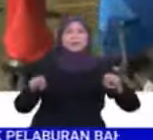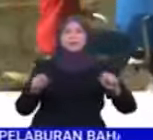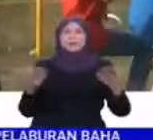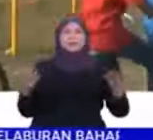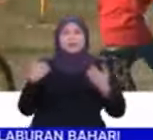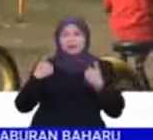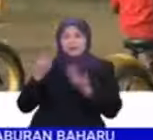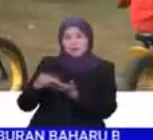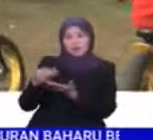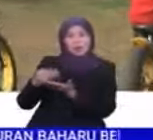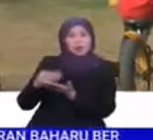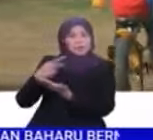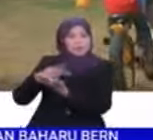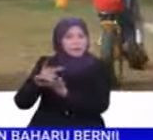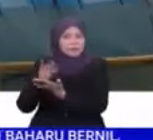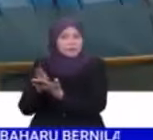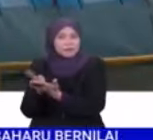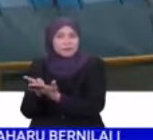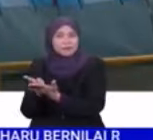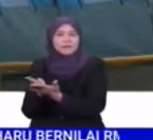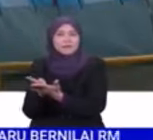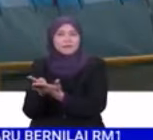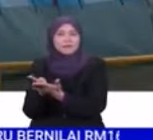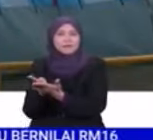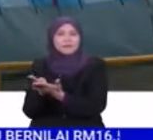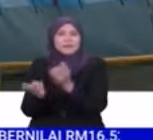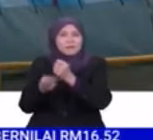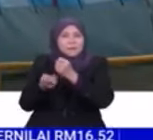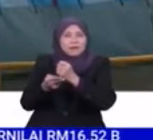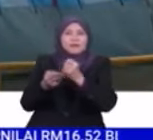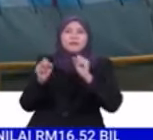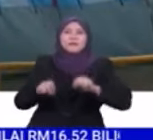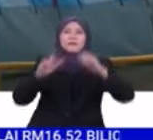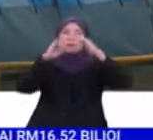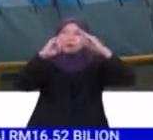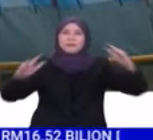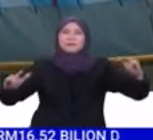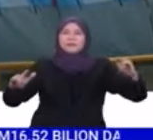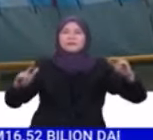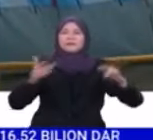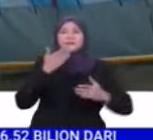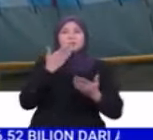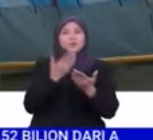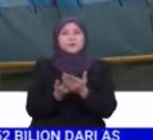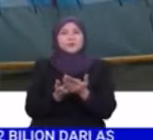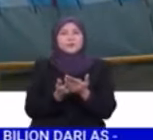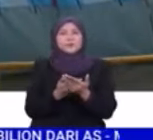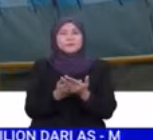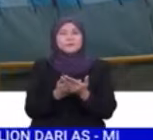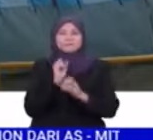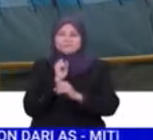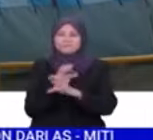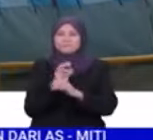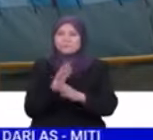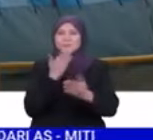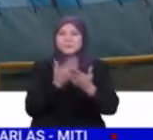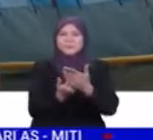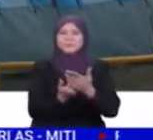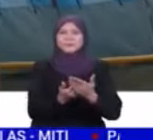ada budget, cost budget, orang boleh buat perkhemahan. Ini adalah satu usaha yang amat